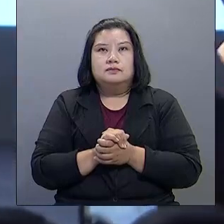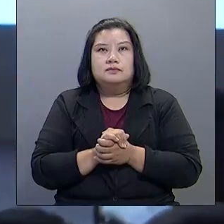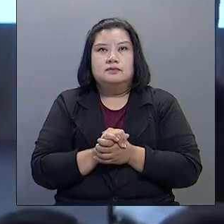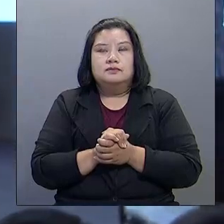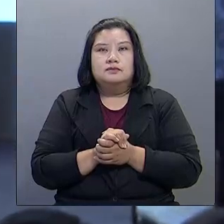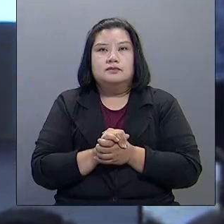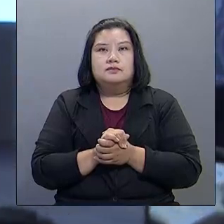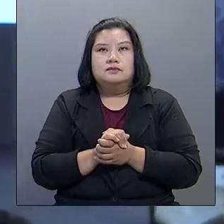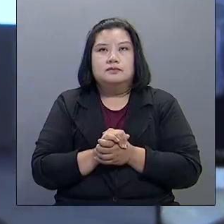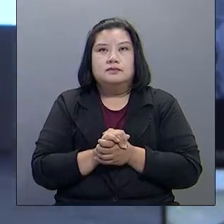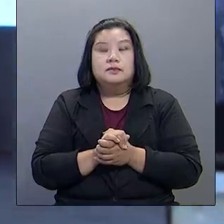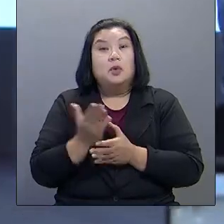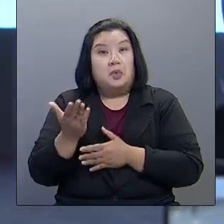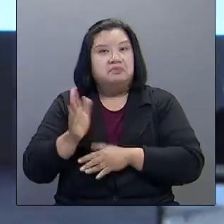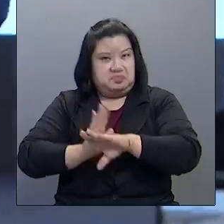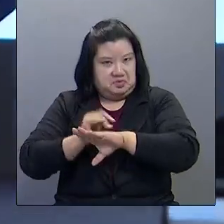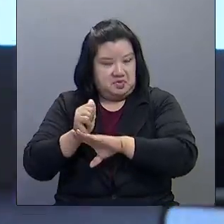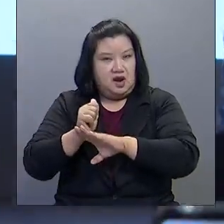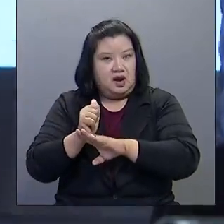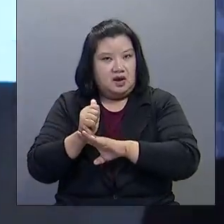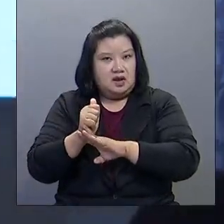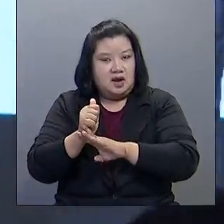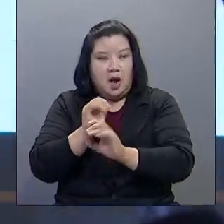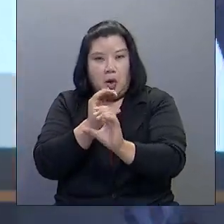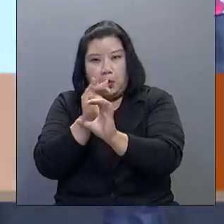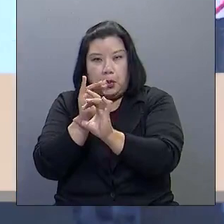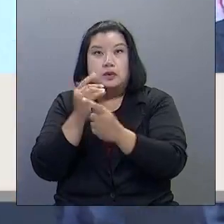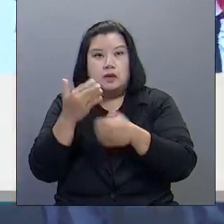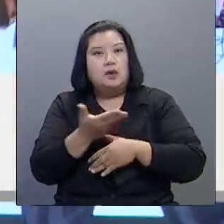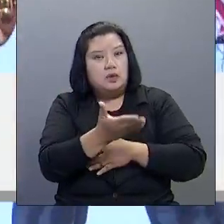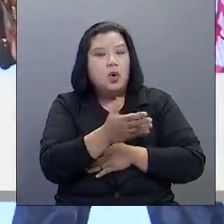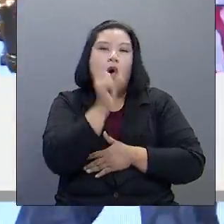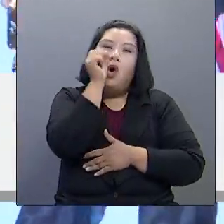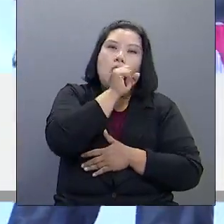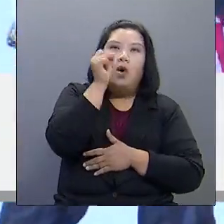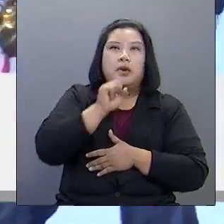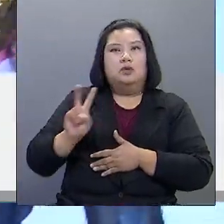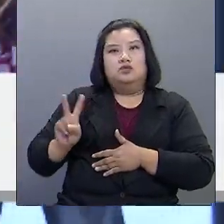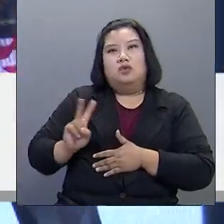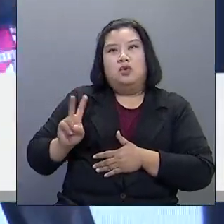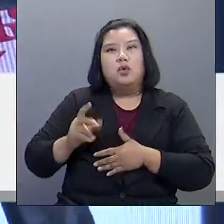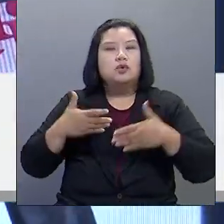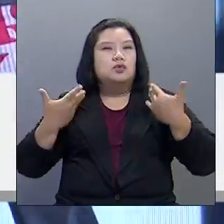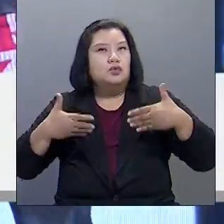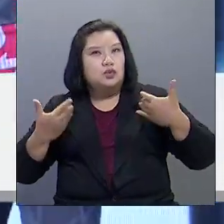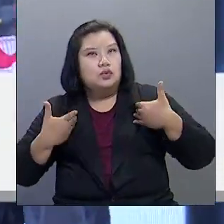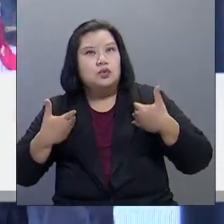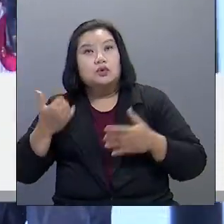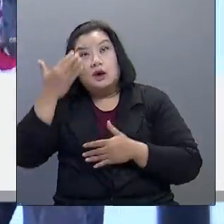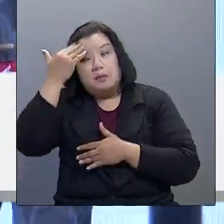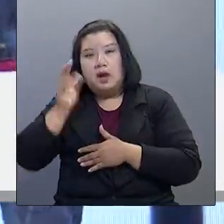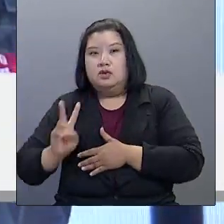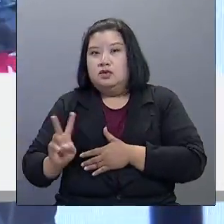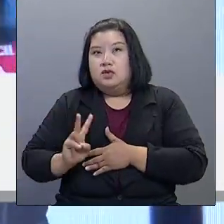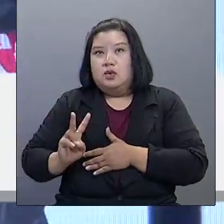คนหนึ่งอวดความสามารถด้านดนตรีอีกคนก็ช่วยเอนเตอร์เทนนะคะแพ็คคู่ดรีมทีมขนาดนี้ไม่แปลกเลยค่ะที่คู่จิ้นไบเบิลบิ